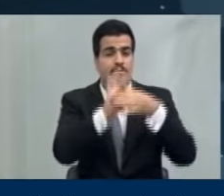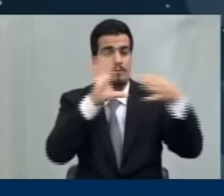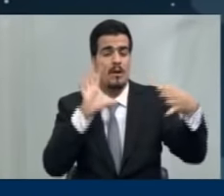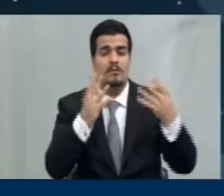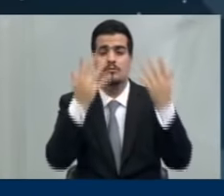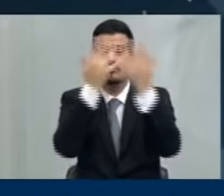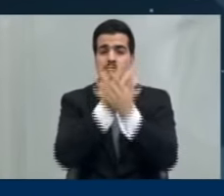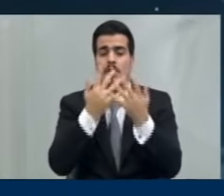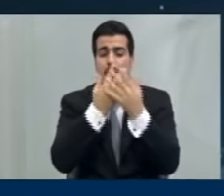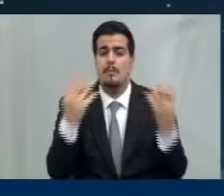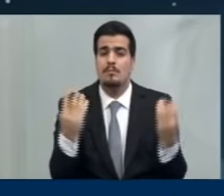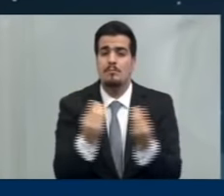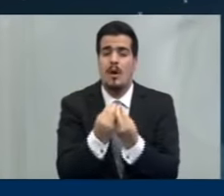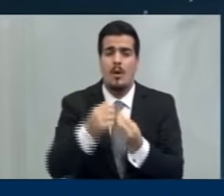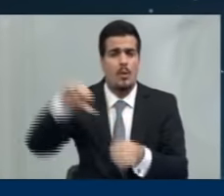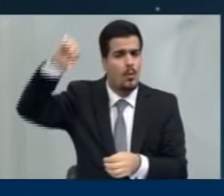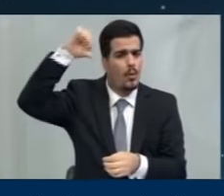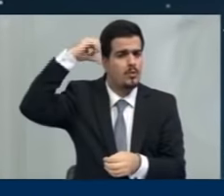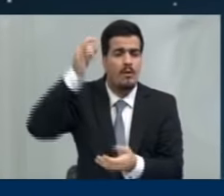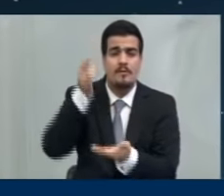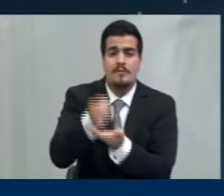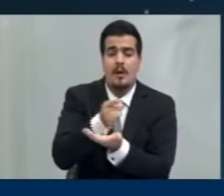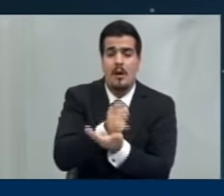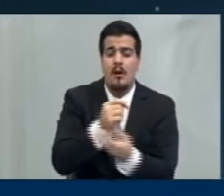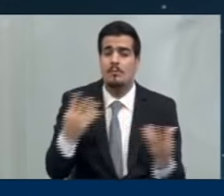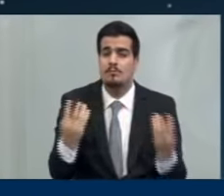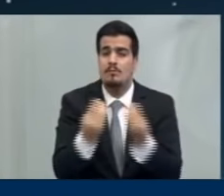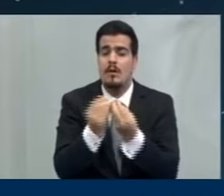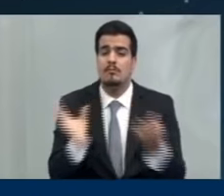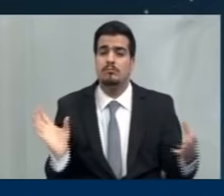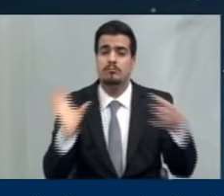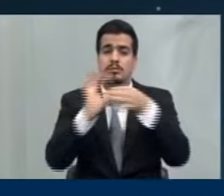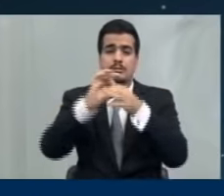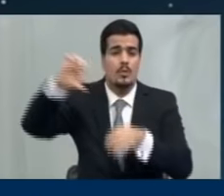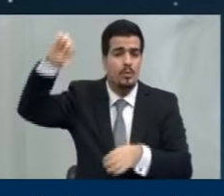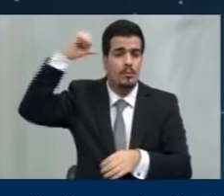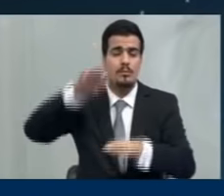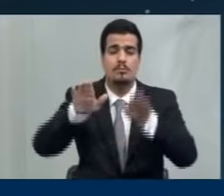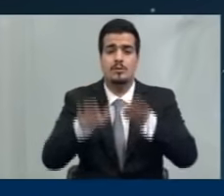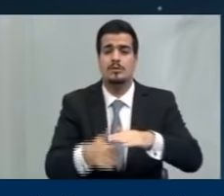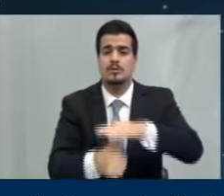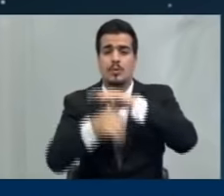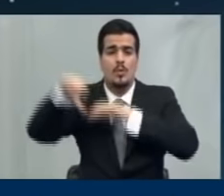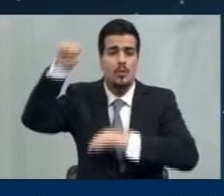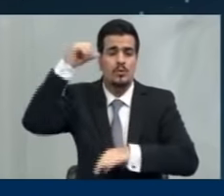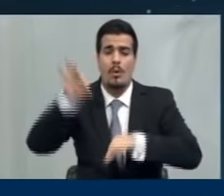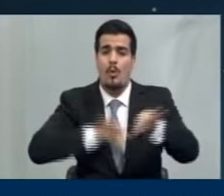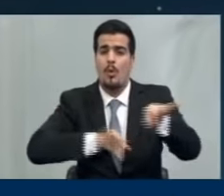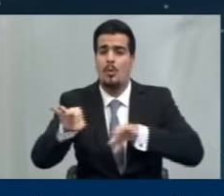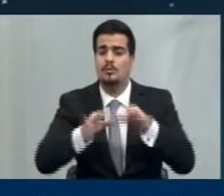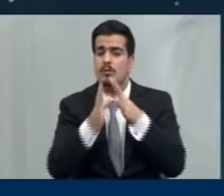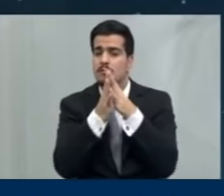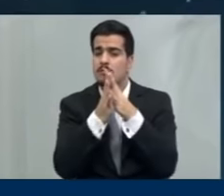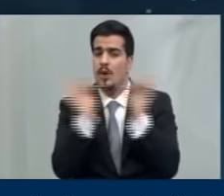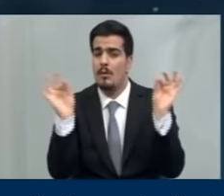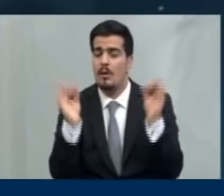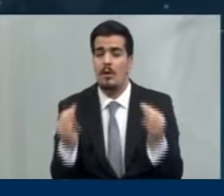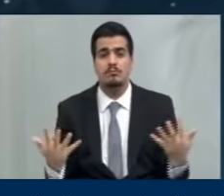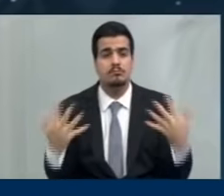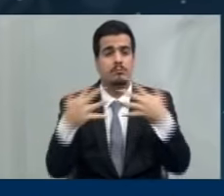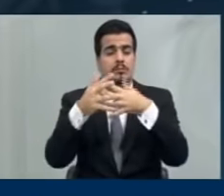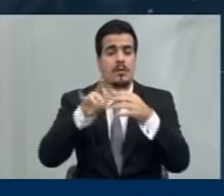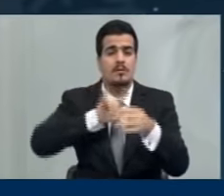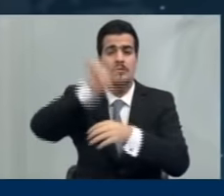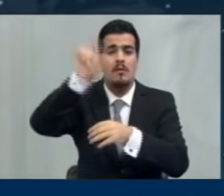عن وزارة النقل وربطها بمجلس الوزراء ووضع خطة استراتيجية شاملة لإعادة تشكيل أسطول